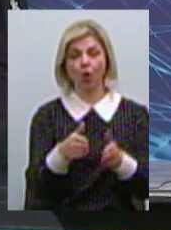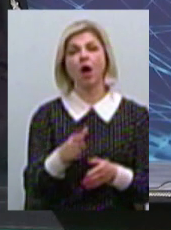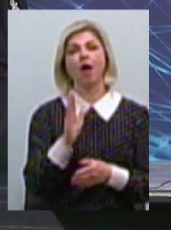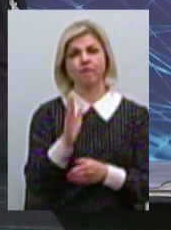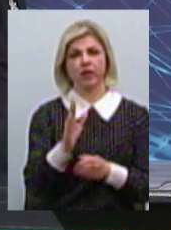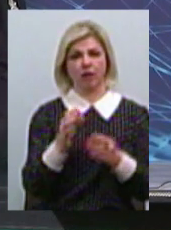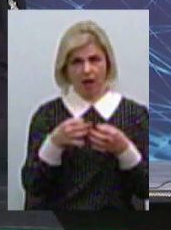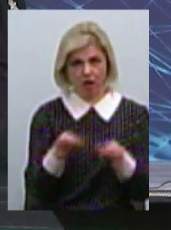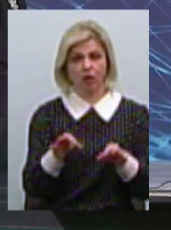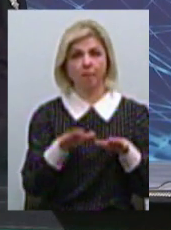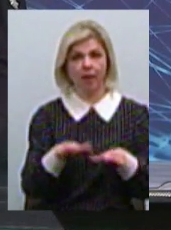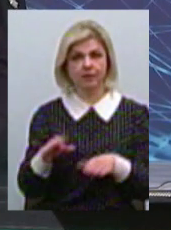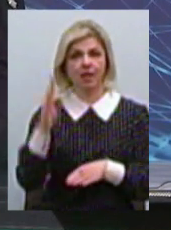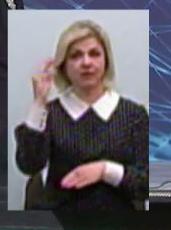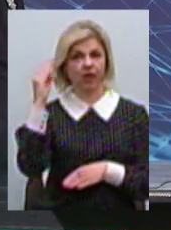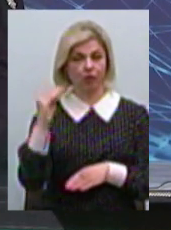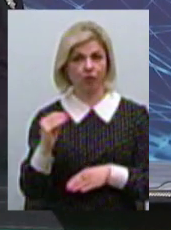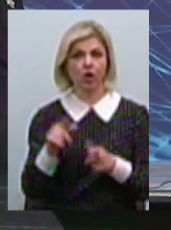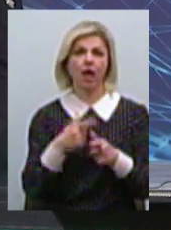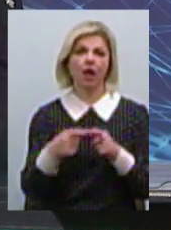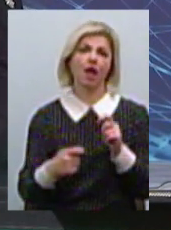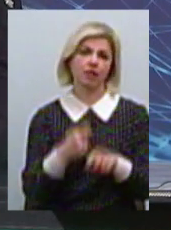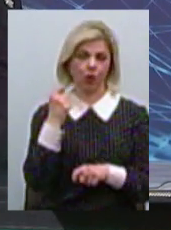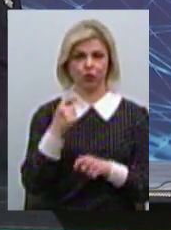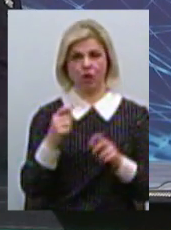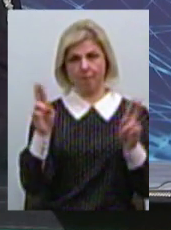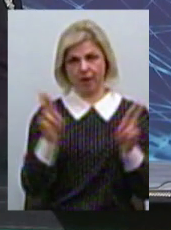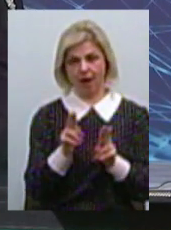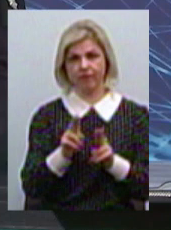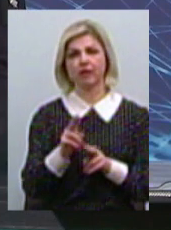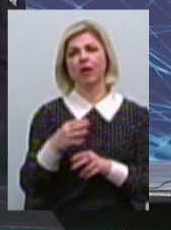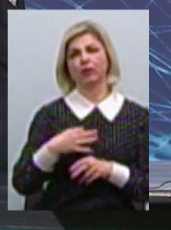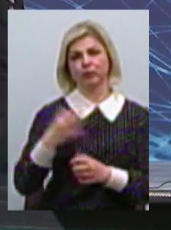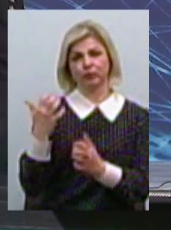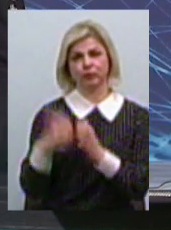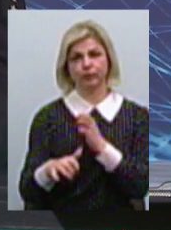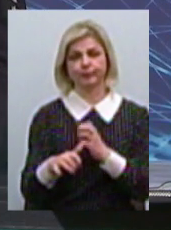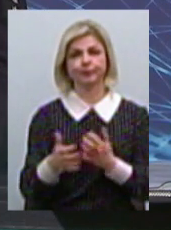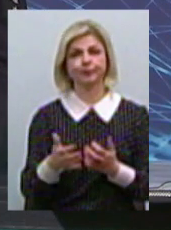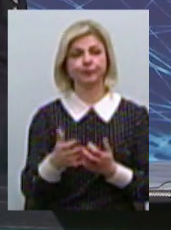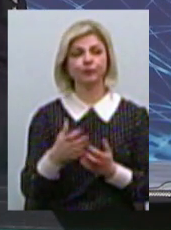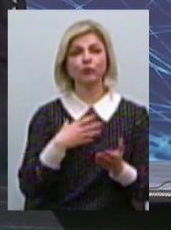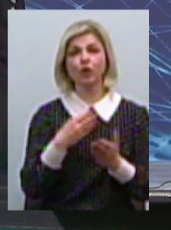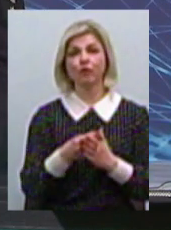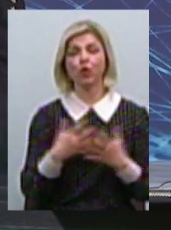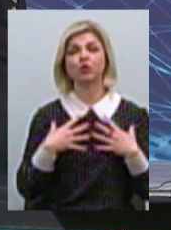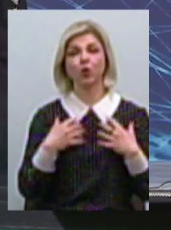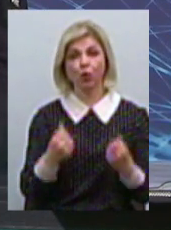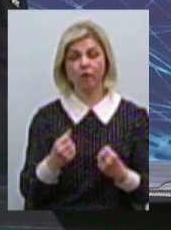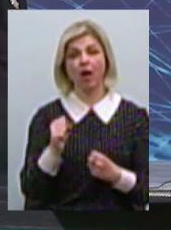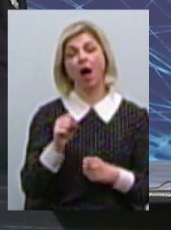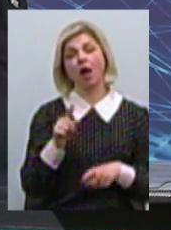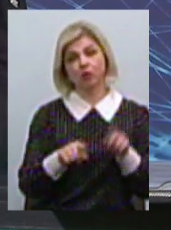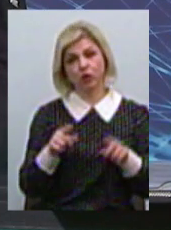на дозволений сигнал світлофору, або порушуючи правила дорожнього руху, нехтуючи своїм здоров'ям, а іноді і